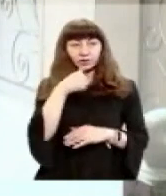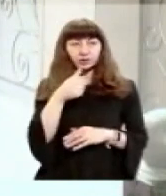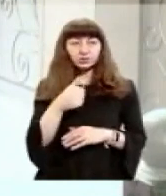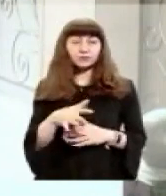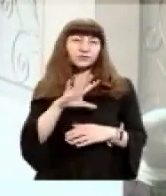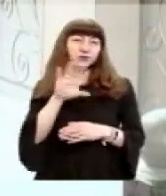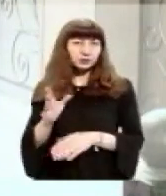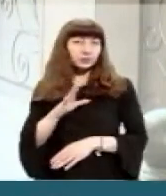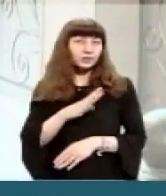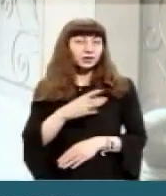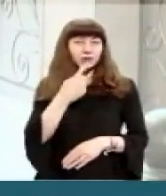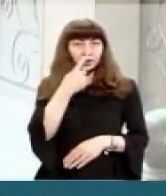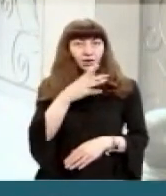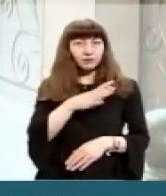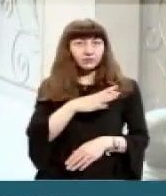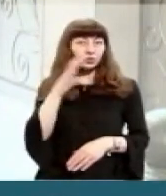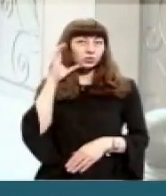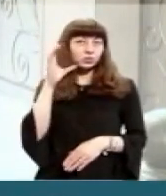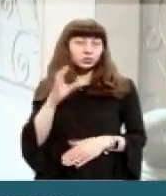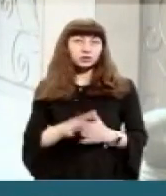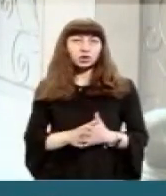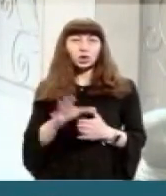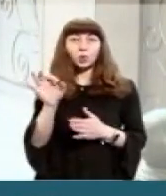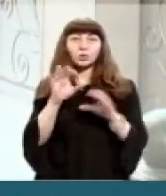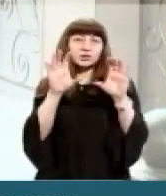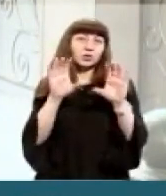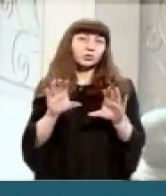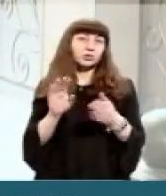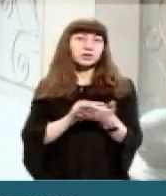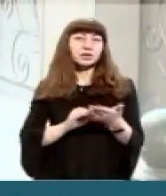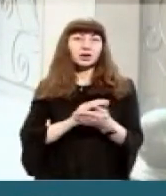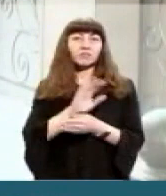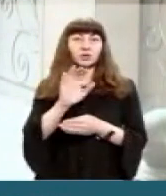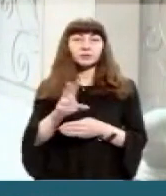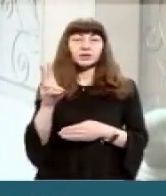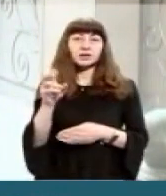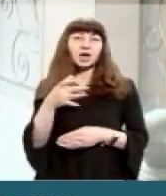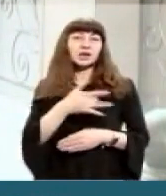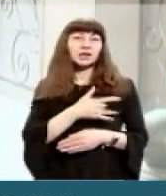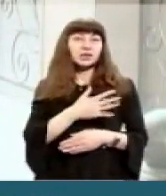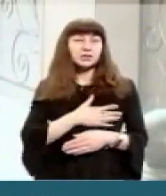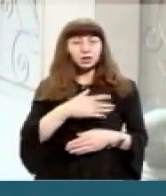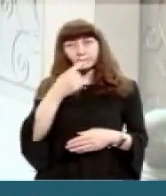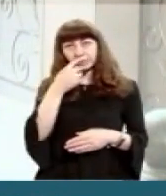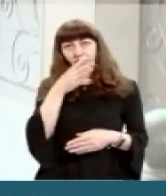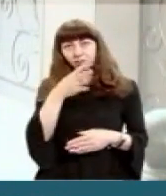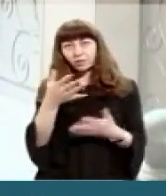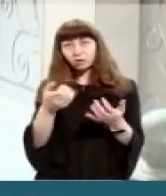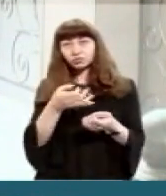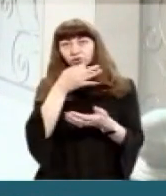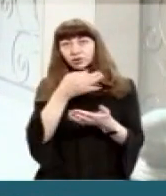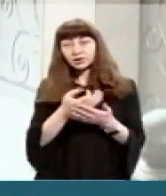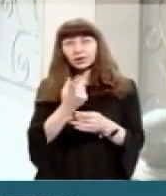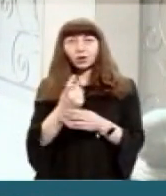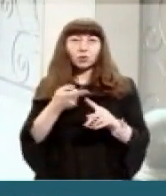Барлық құжаттары дұрыс болатын. Жақында заң туралы естіп, заңдастыру туралы өтініш бердім. Көп күттірмей жауабы да келді. Енді ресейлік досым